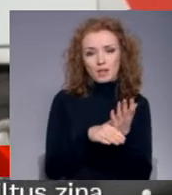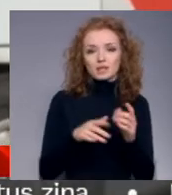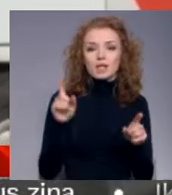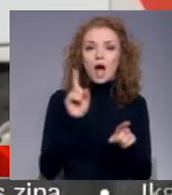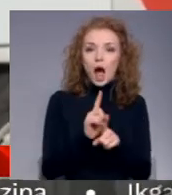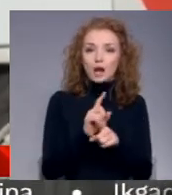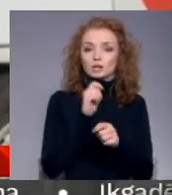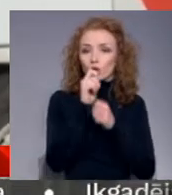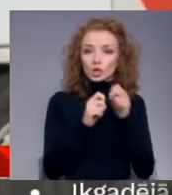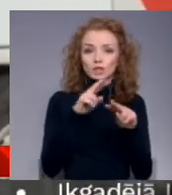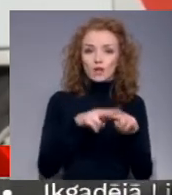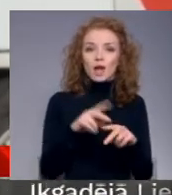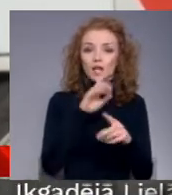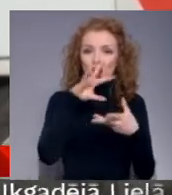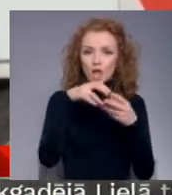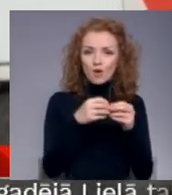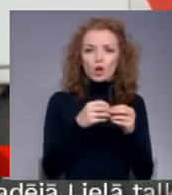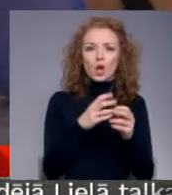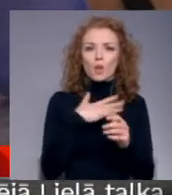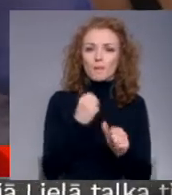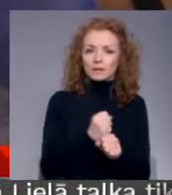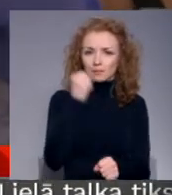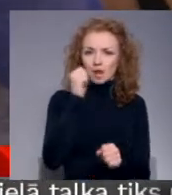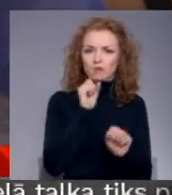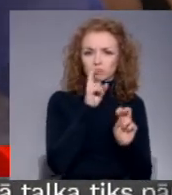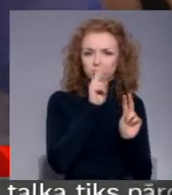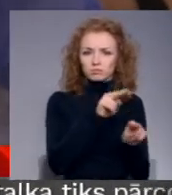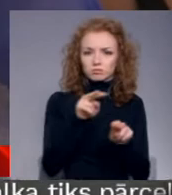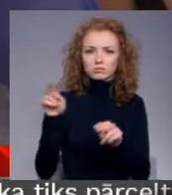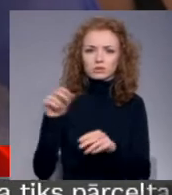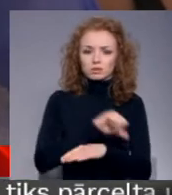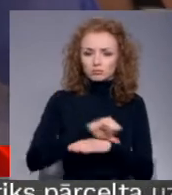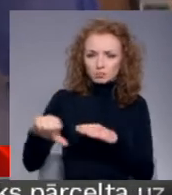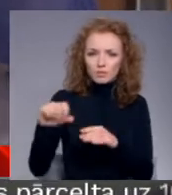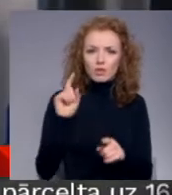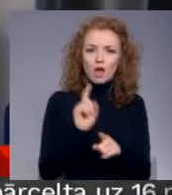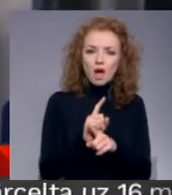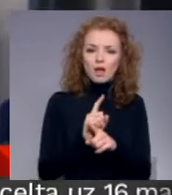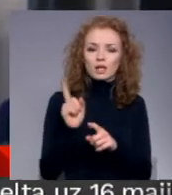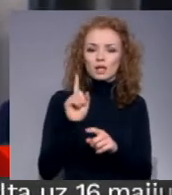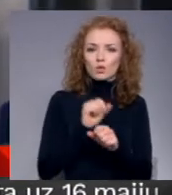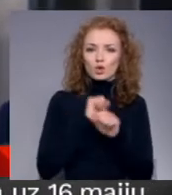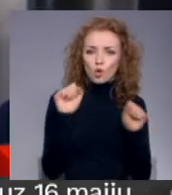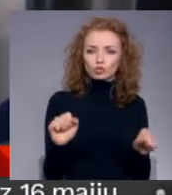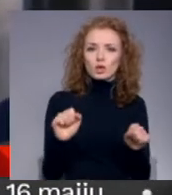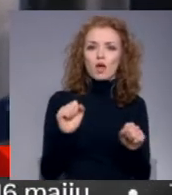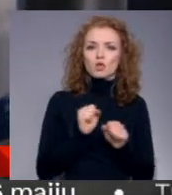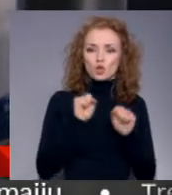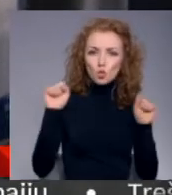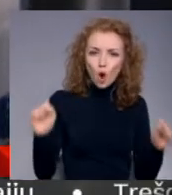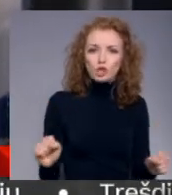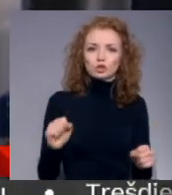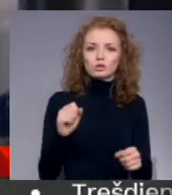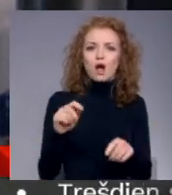tiek ievēroti pastiprināti piesardzības pasākumi, lai garantētu drošu vidi personālam un donoriem, kā arī nodrošinātu drošu